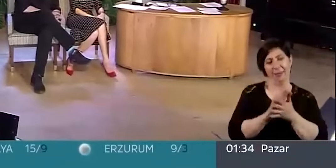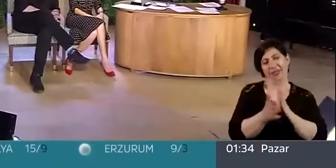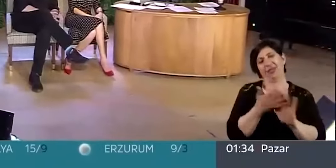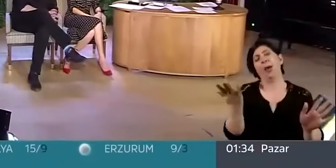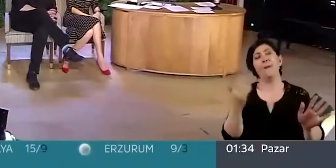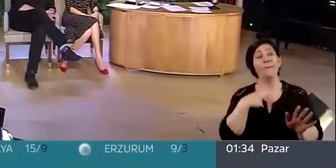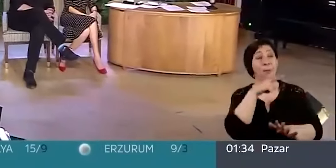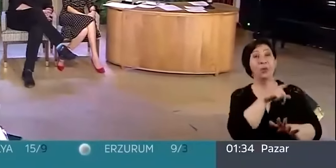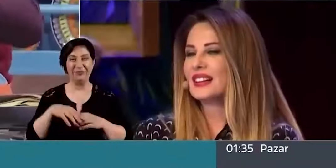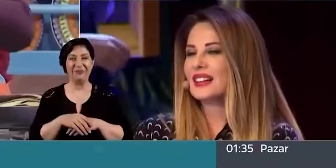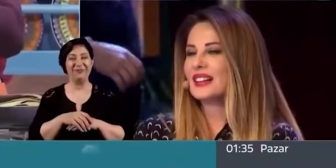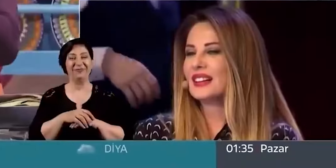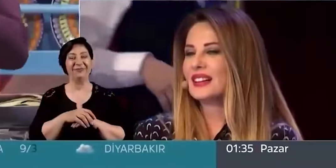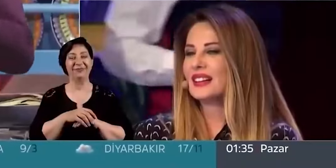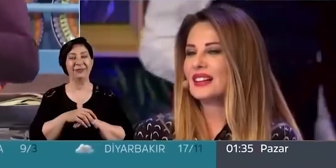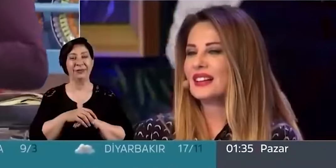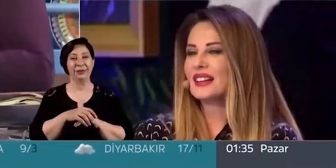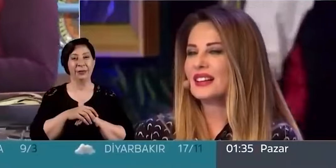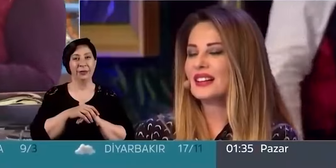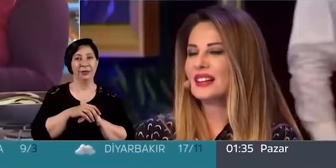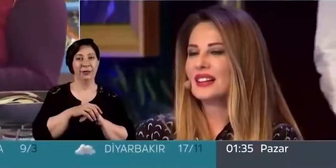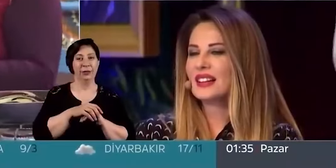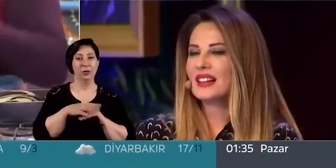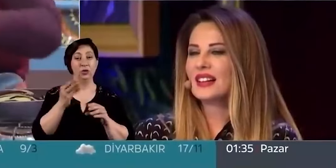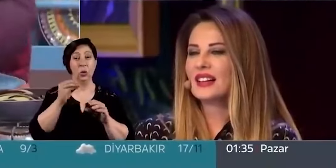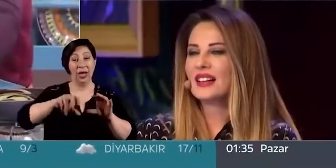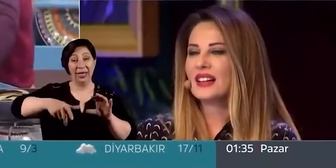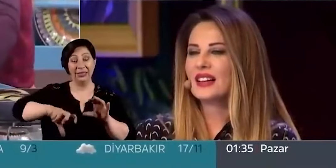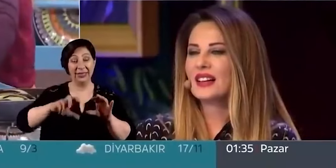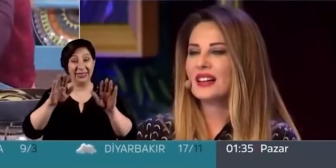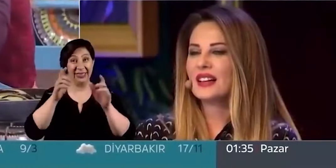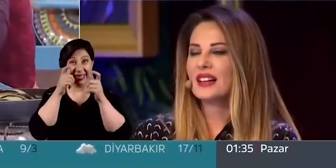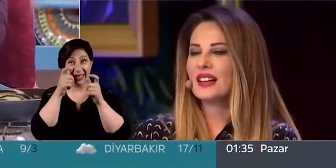bitti artık. Ben böyle konuk istiyorum. Dikkat et çok açtı.